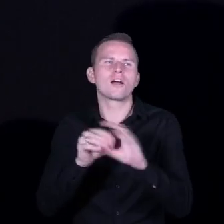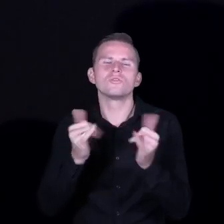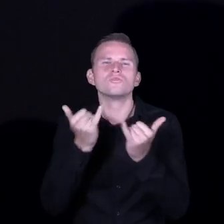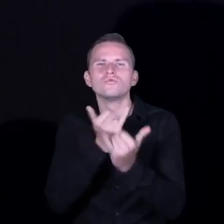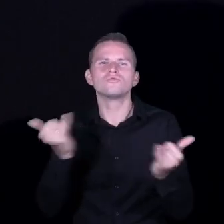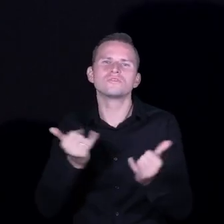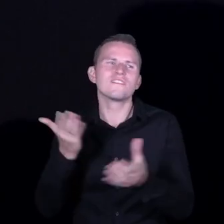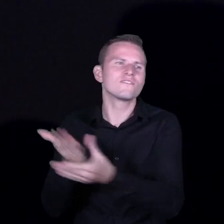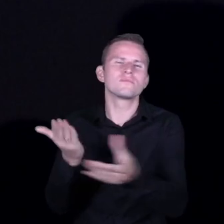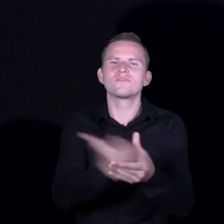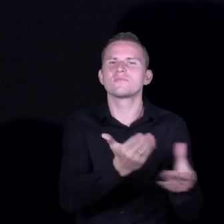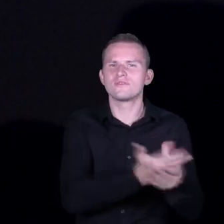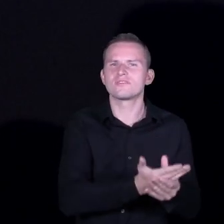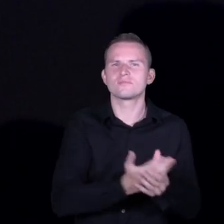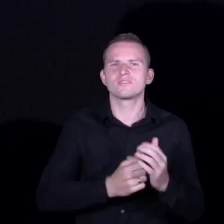takie